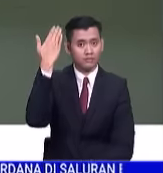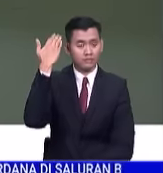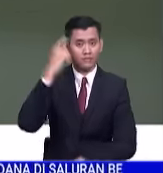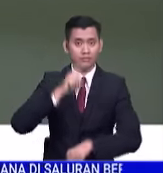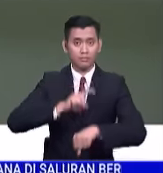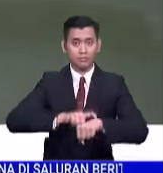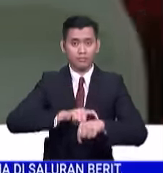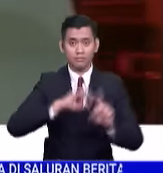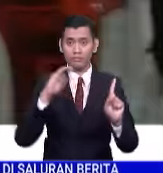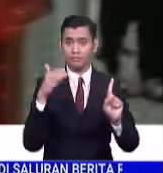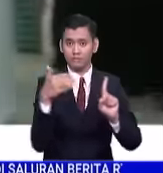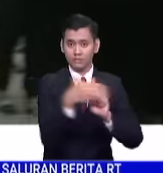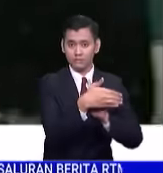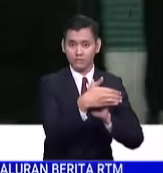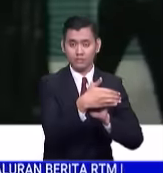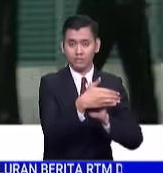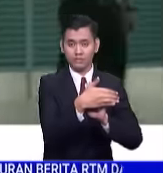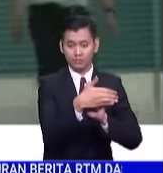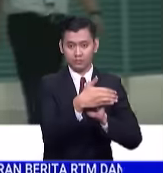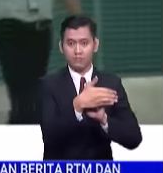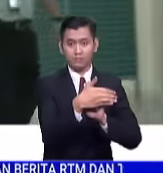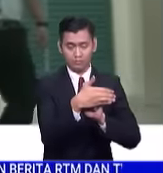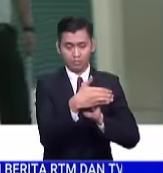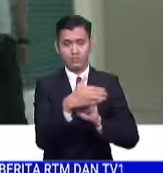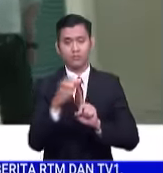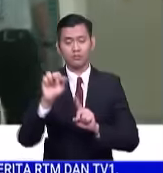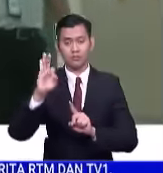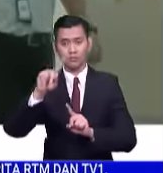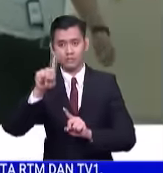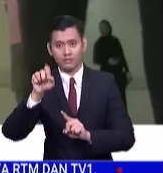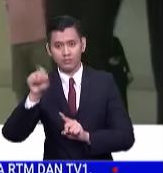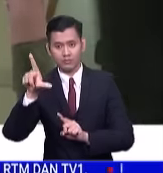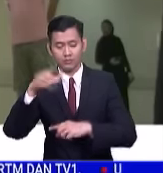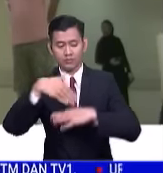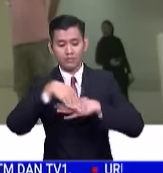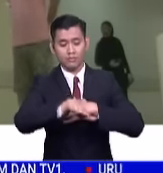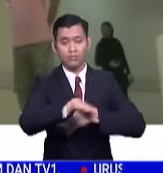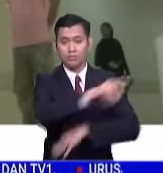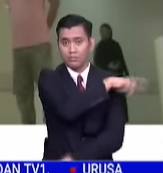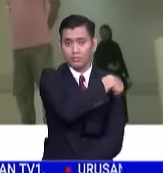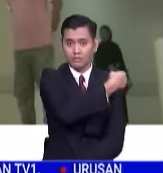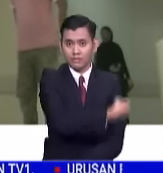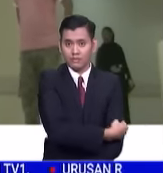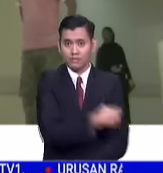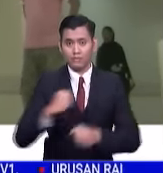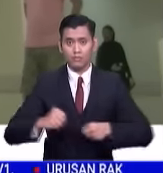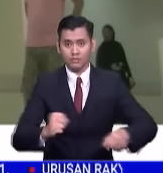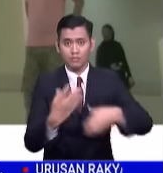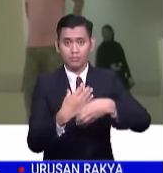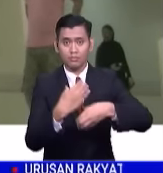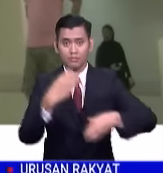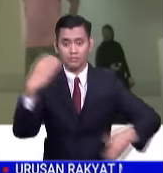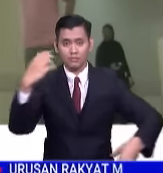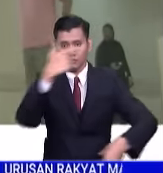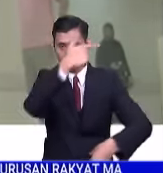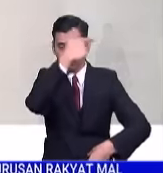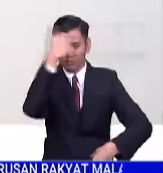sedang dikuarantin, Allahyarham telah dibawa ke Hospital Sungai Buloh kerana komplikasi penyakit lain.